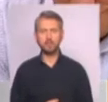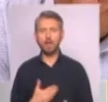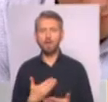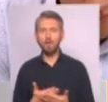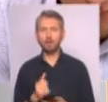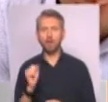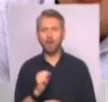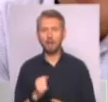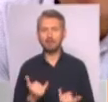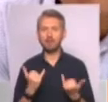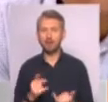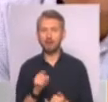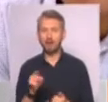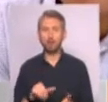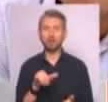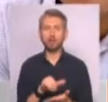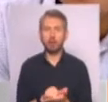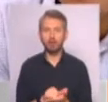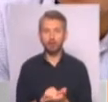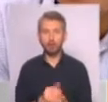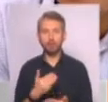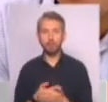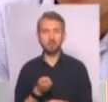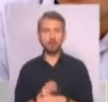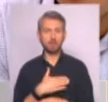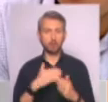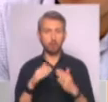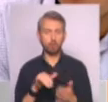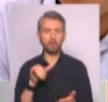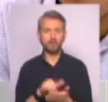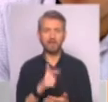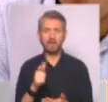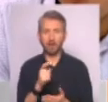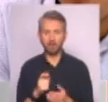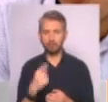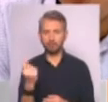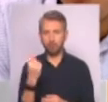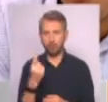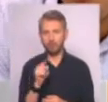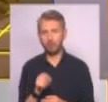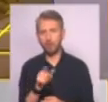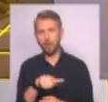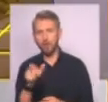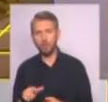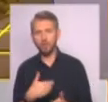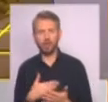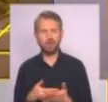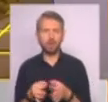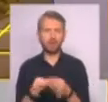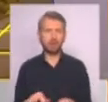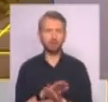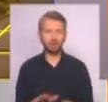А сейчас они устанавливают, вот приходили в наш дом установить газовые лечильники, им там люди как-то не